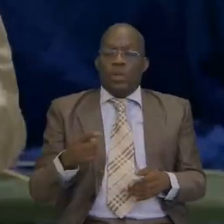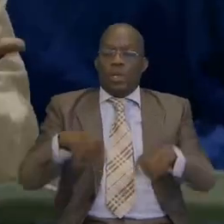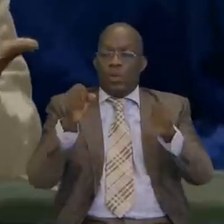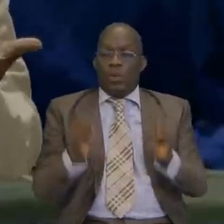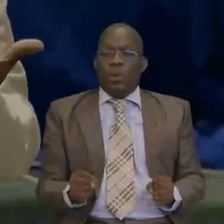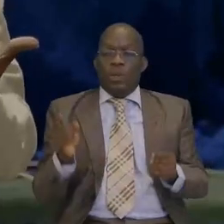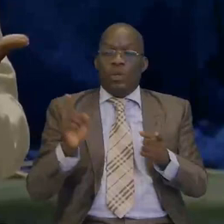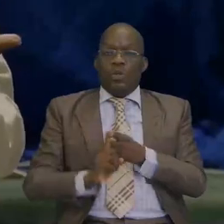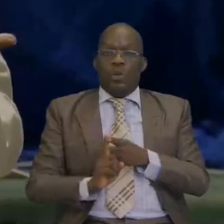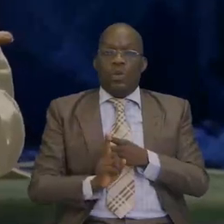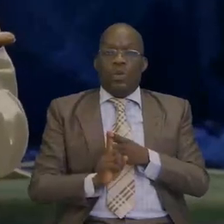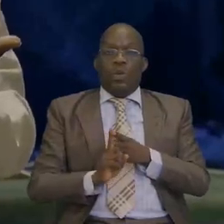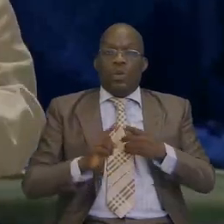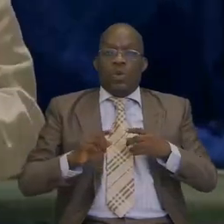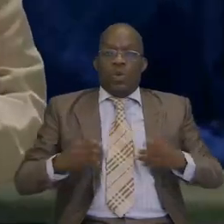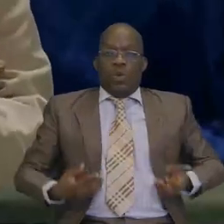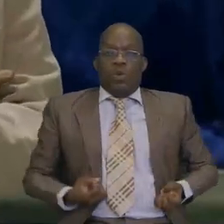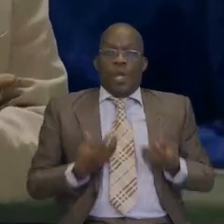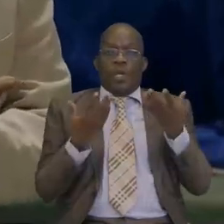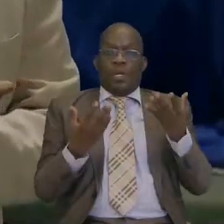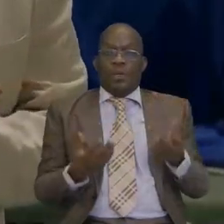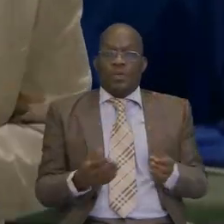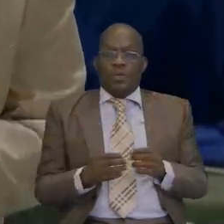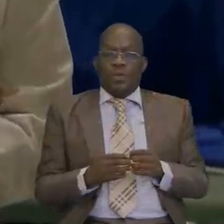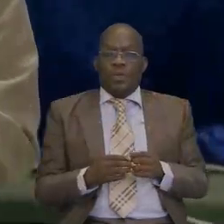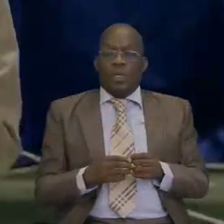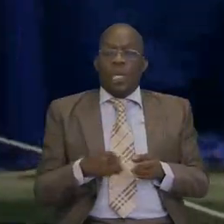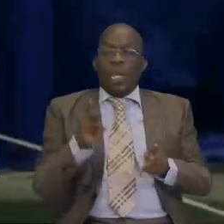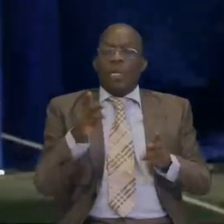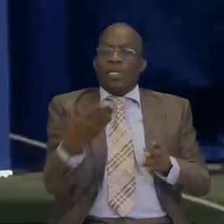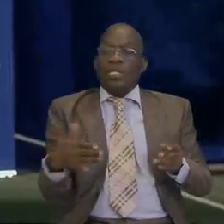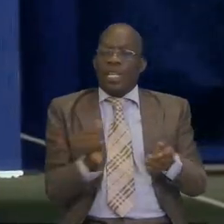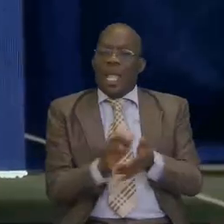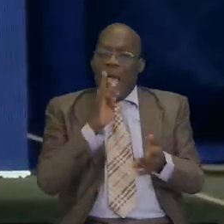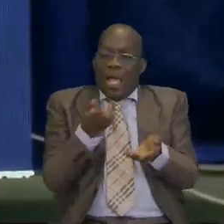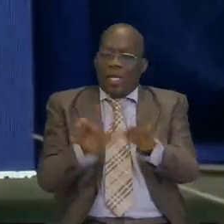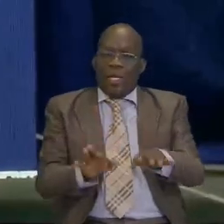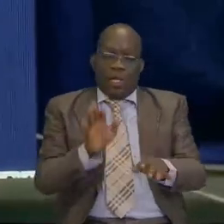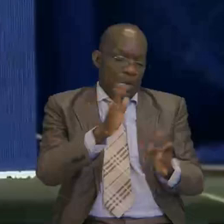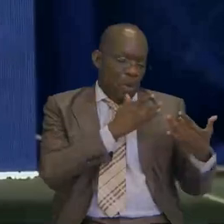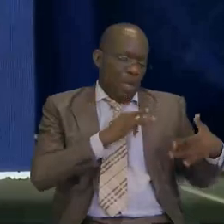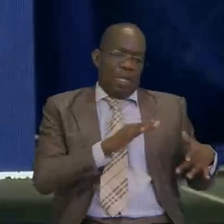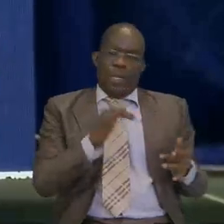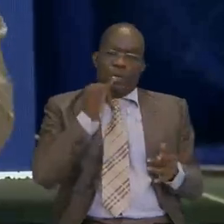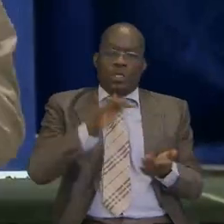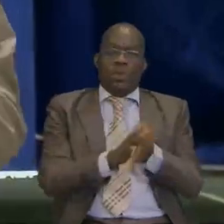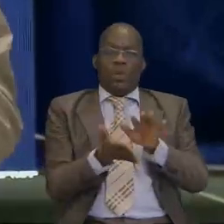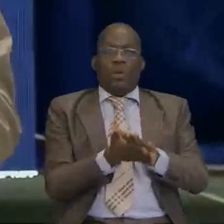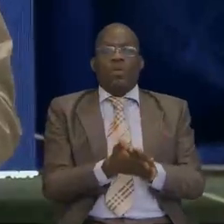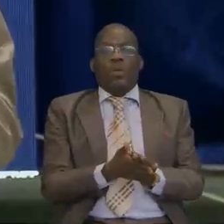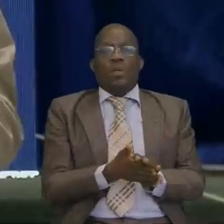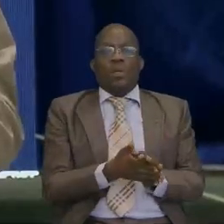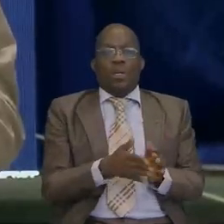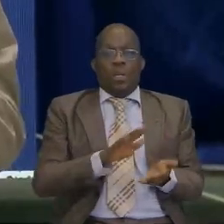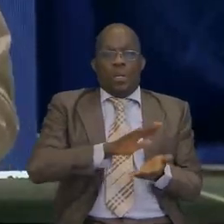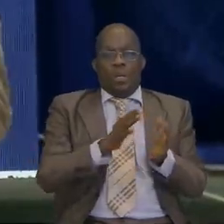La puissance pour ranimer les choses qui meurent. Ton cœur est en train de